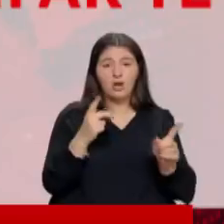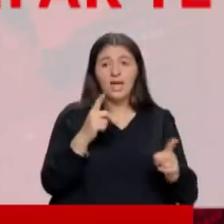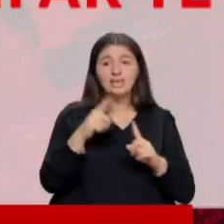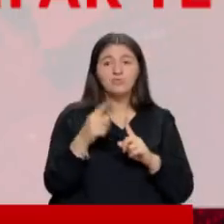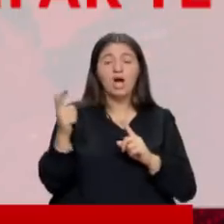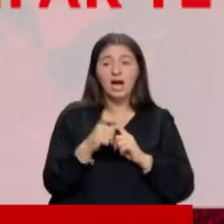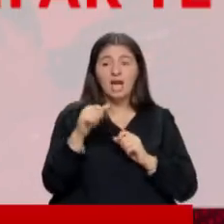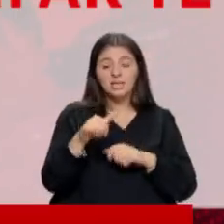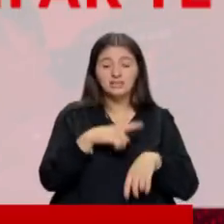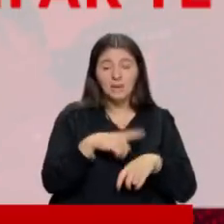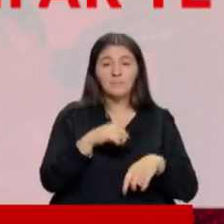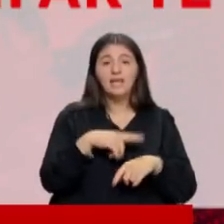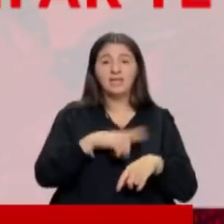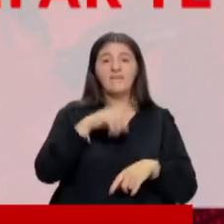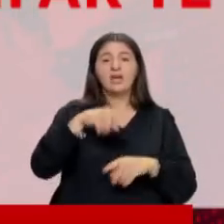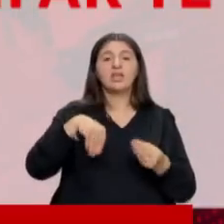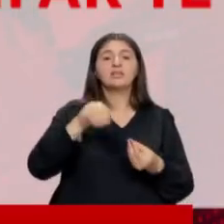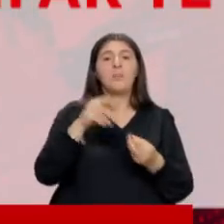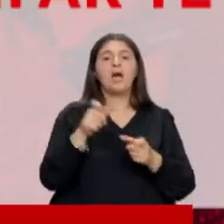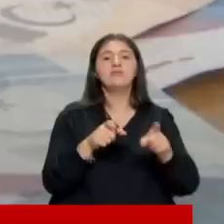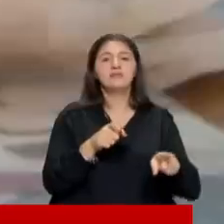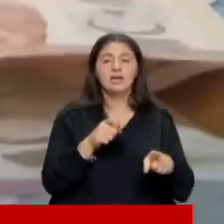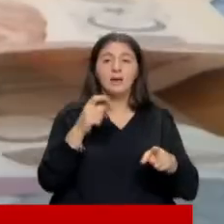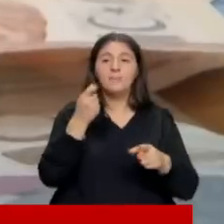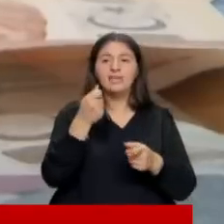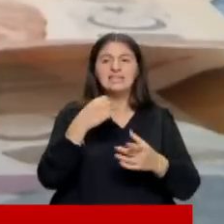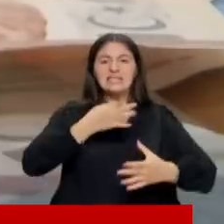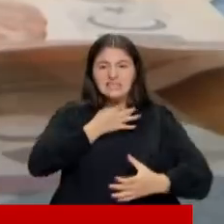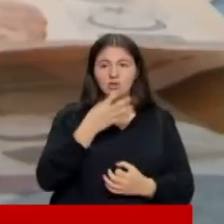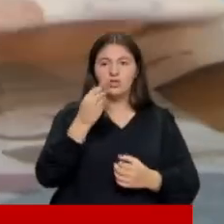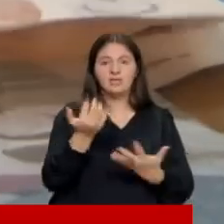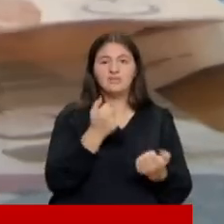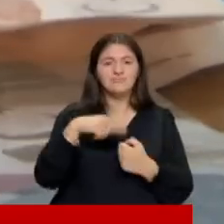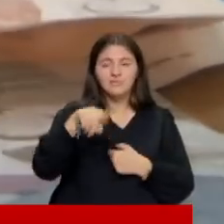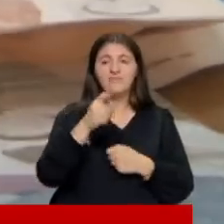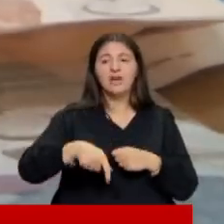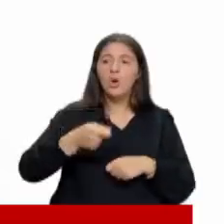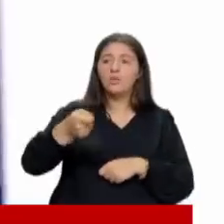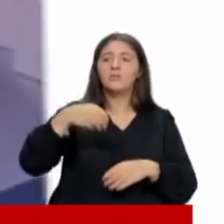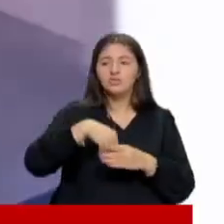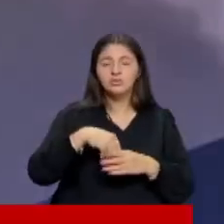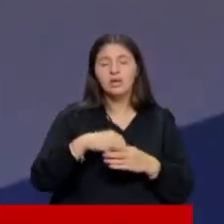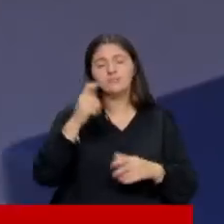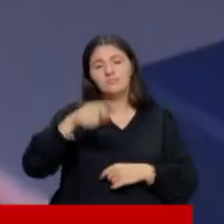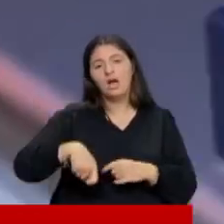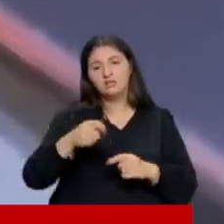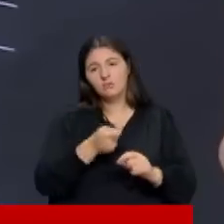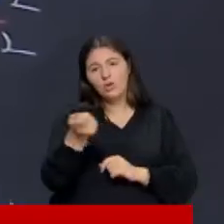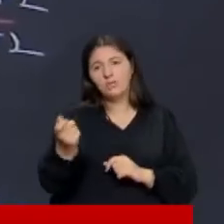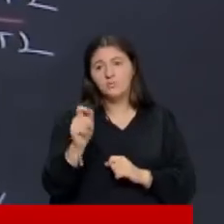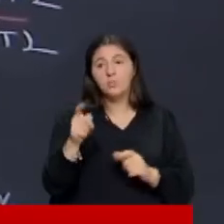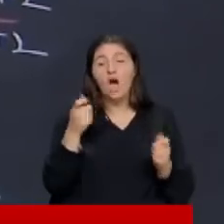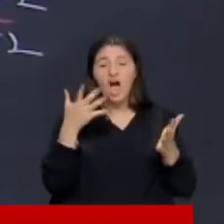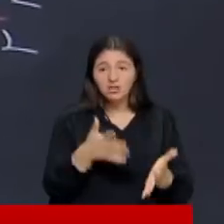Temmuz ayı aynı zamanda vergilere zamanıydı nakliye sıkışan tüketici vergisini ödemek için de kredi kartına sarıldı